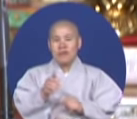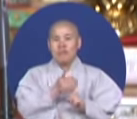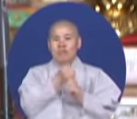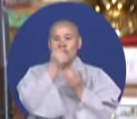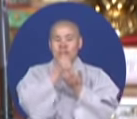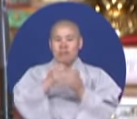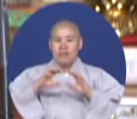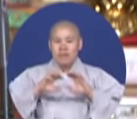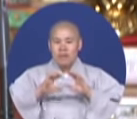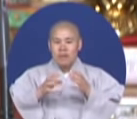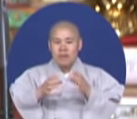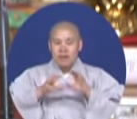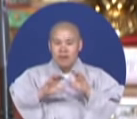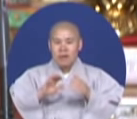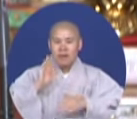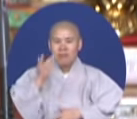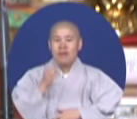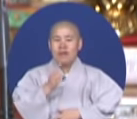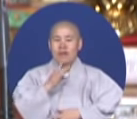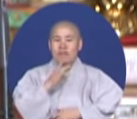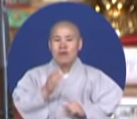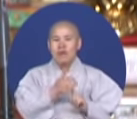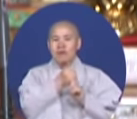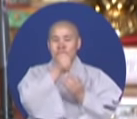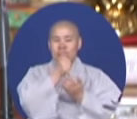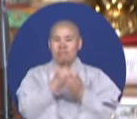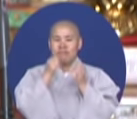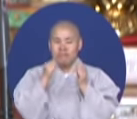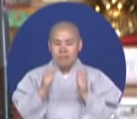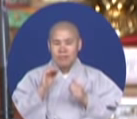불국이 돼야 부처님이 계시는 거예요.